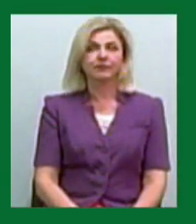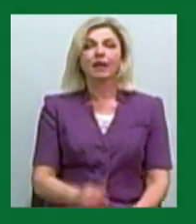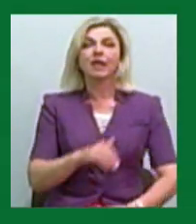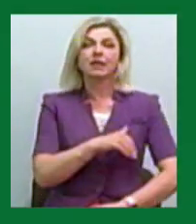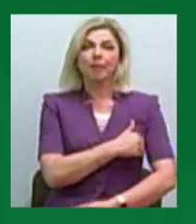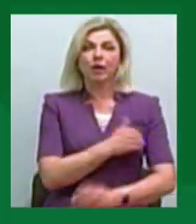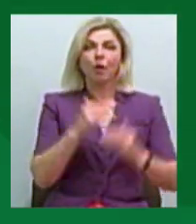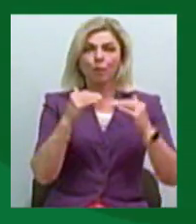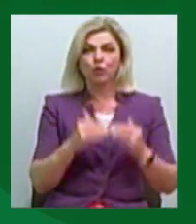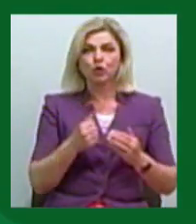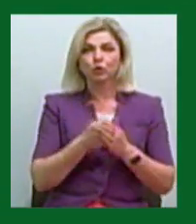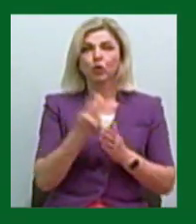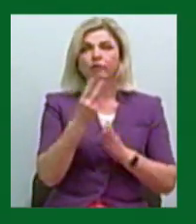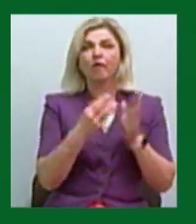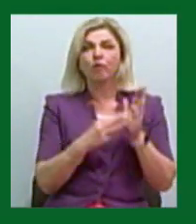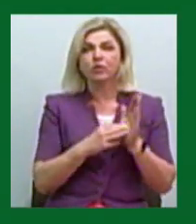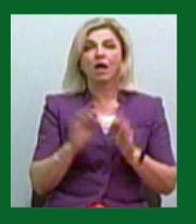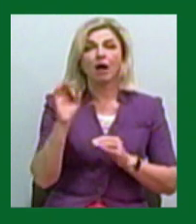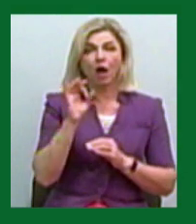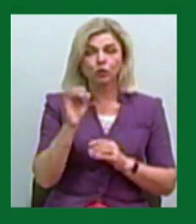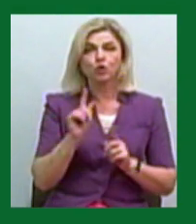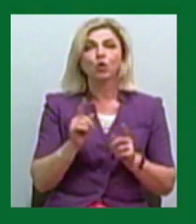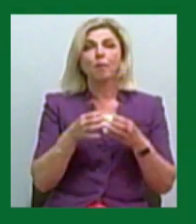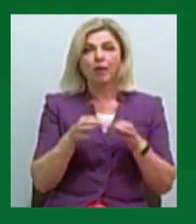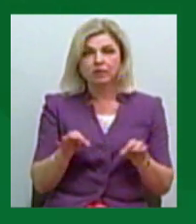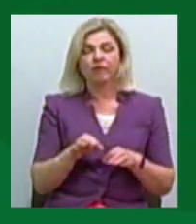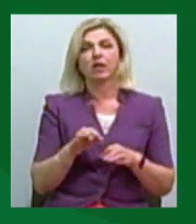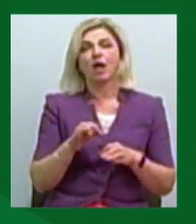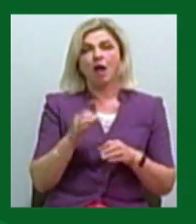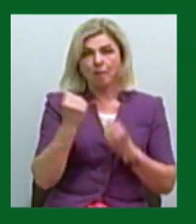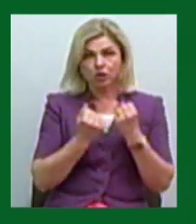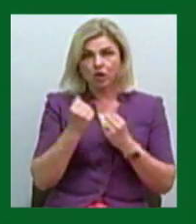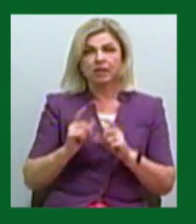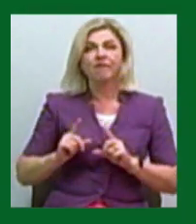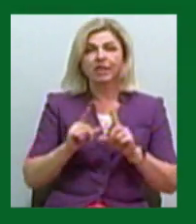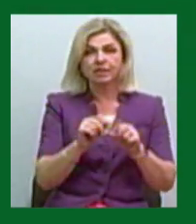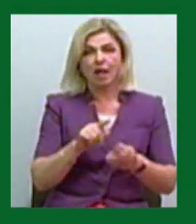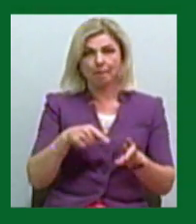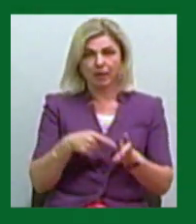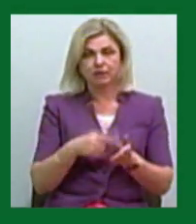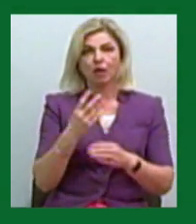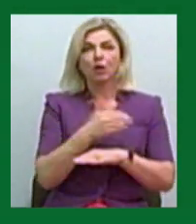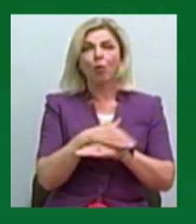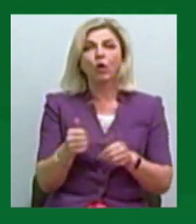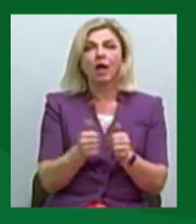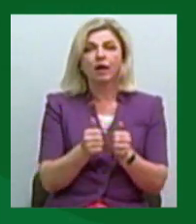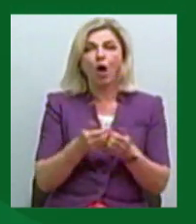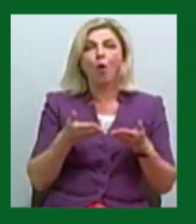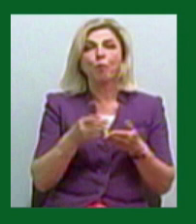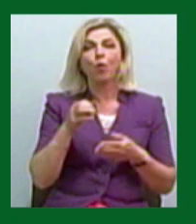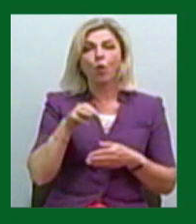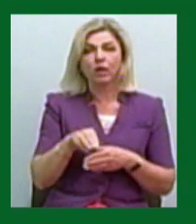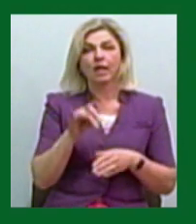Температура понизилась до 28 градусів, що дозволило фурам в'їжджати в місто. На вулицях прилеглих до портів та